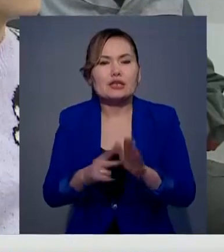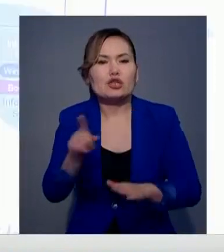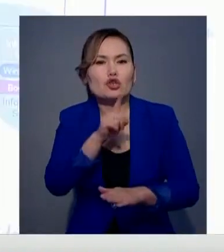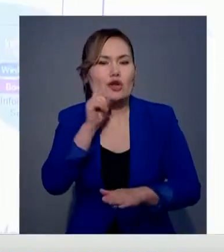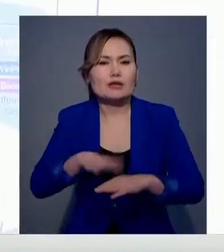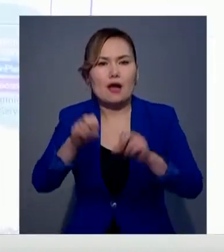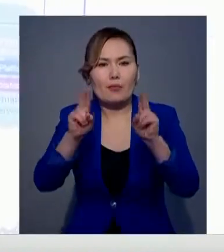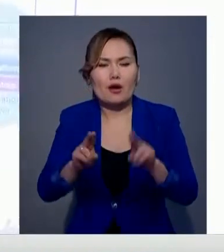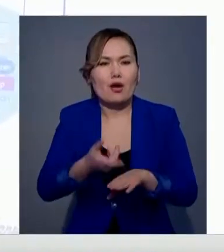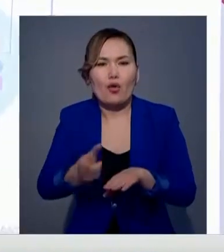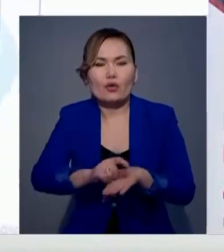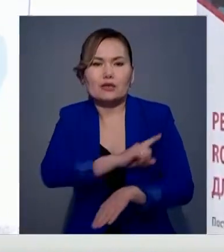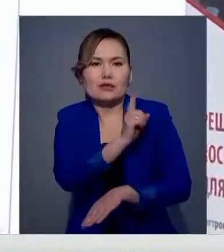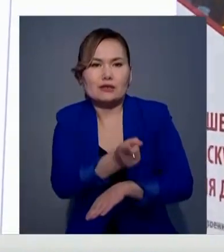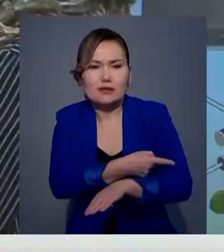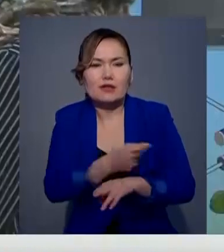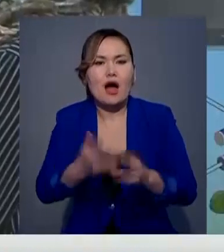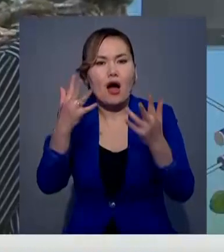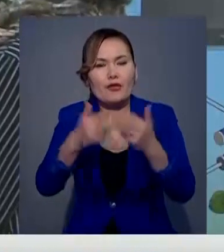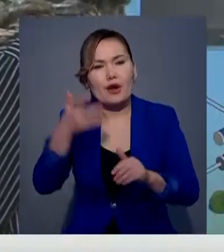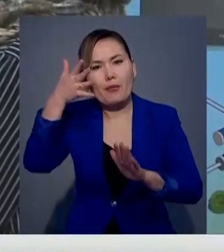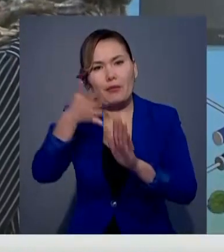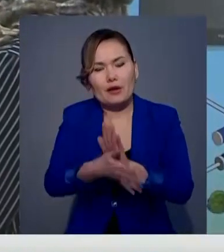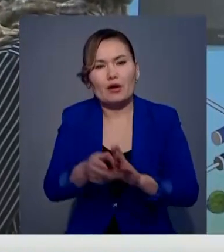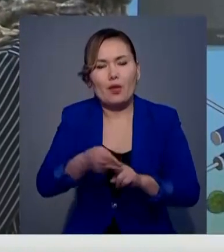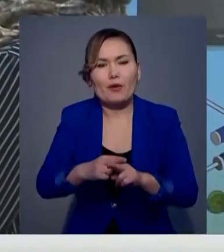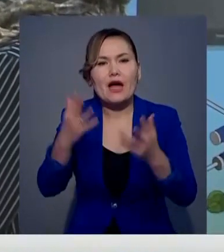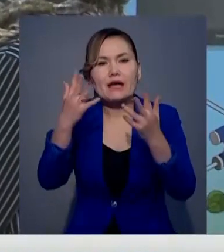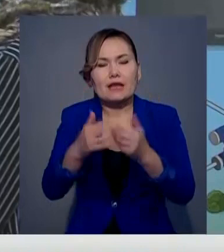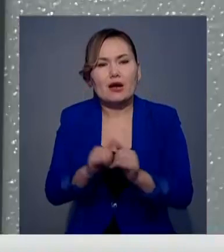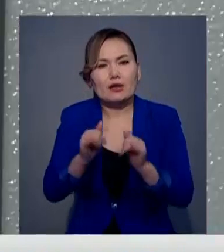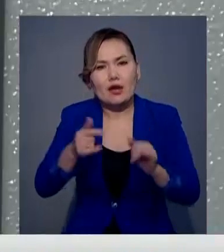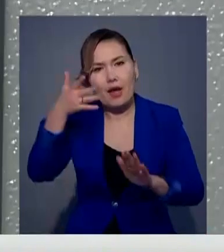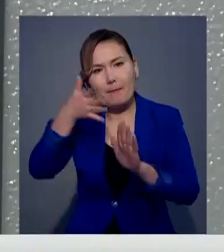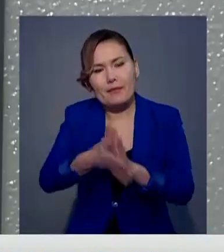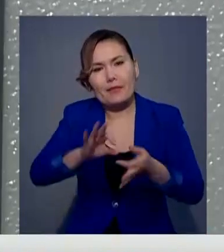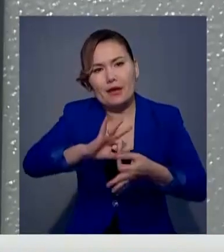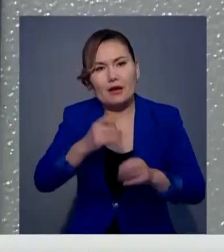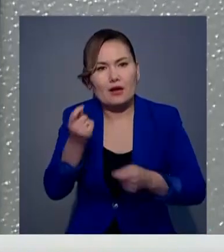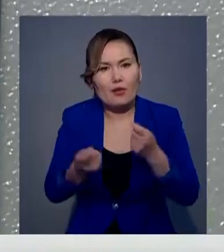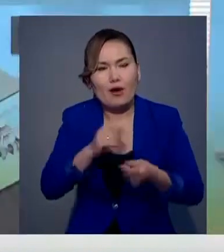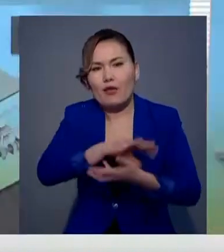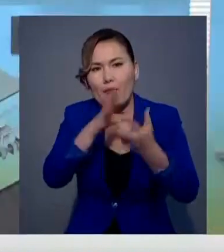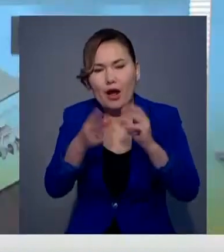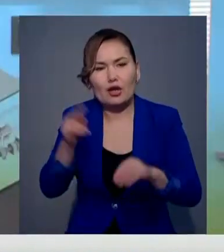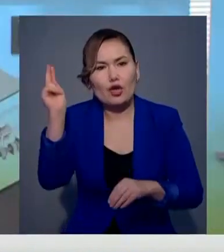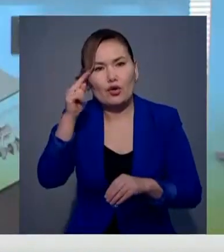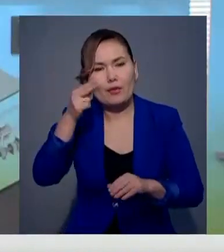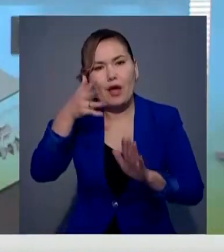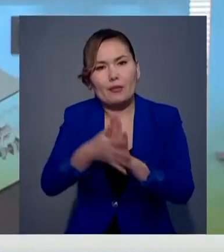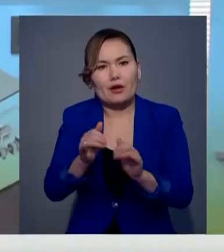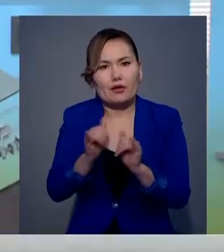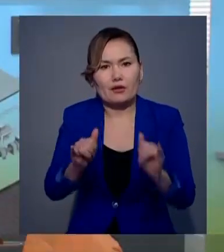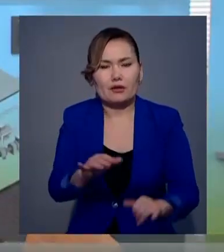әрі мықты құралдар орналасқан. Жастар солармен жұмыс істеп, сандық технологияның қыр-сырын меңгеріп, біліктіліктерін арттыра алады. Они исключают